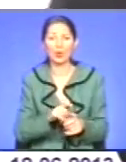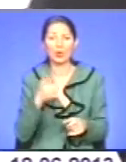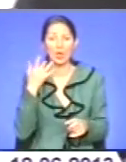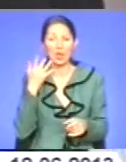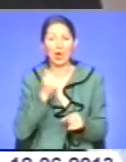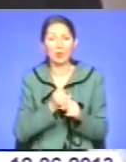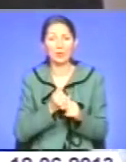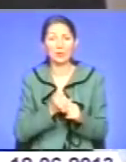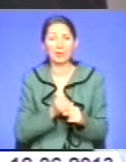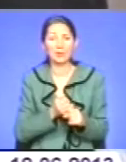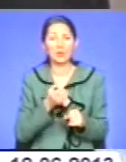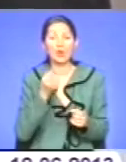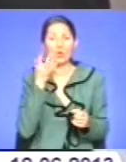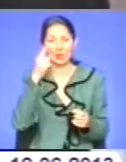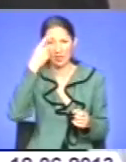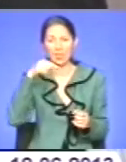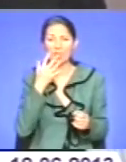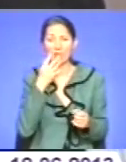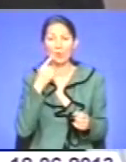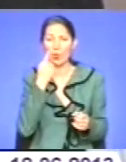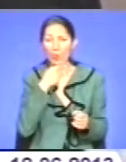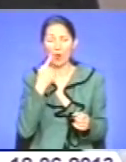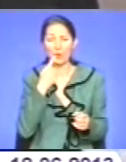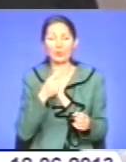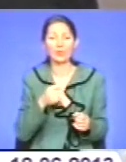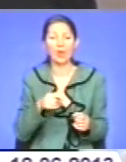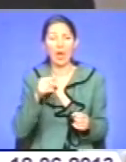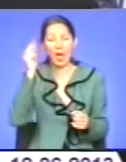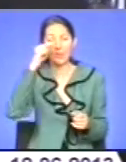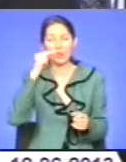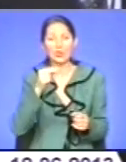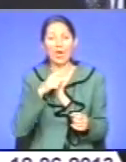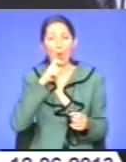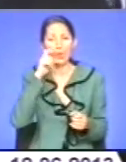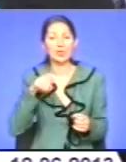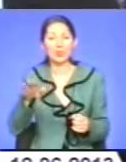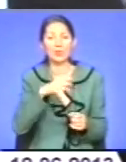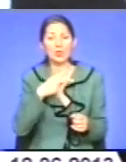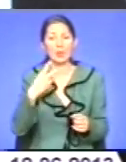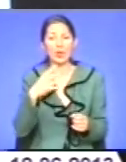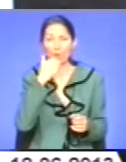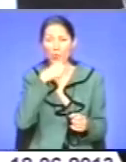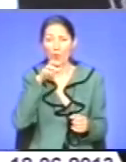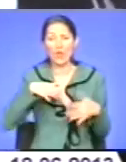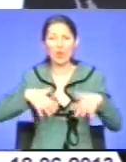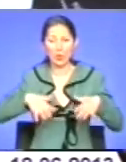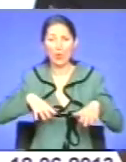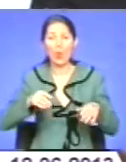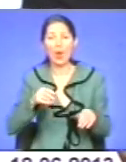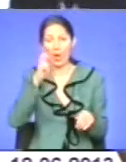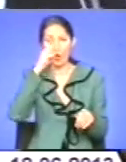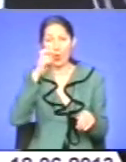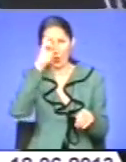мову. Науковець з Туреччини вивчає український освітній простір з 2005 року. У Криму його країна відкрила гімназію, куди